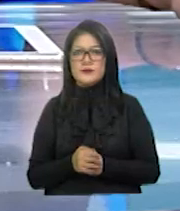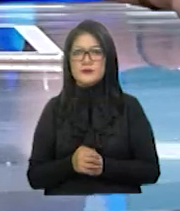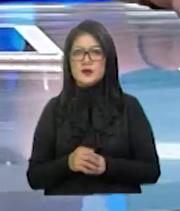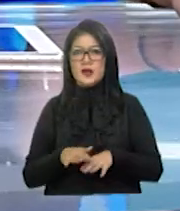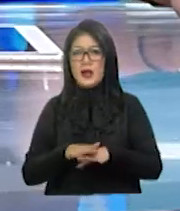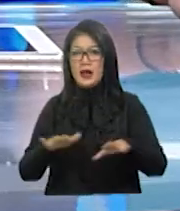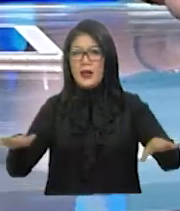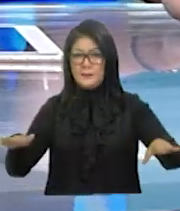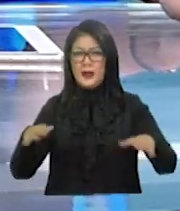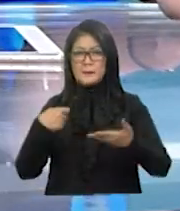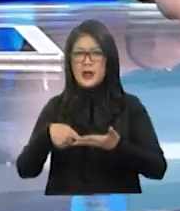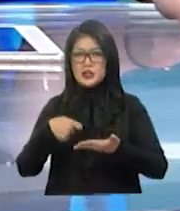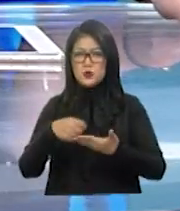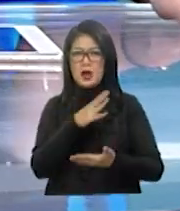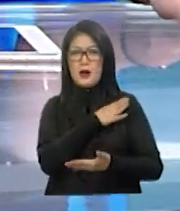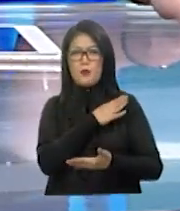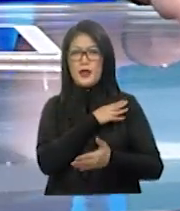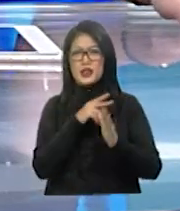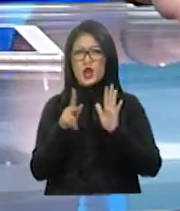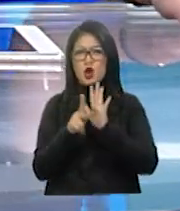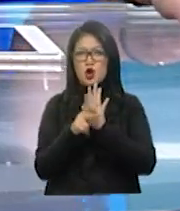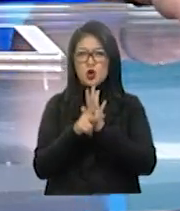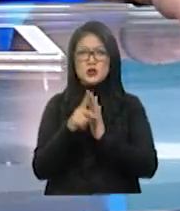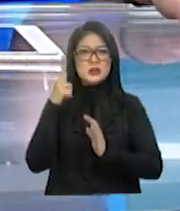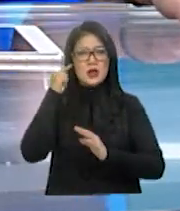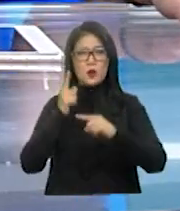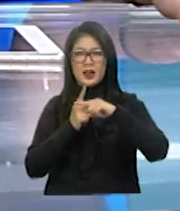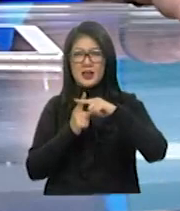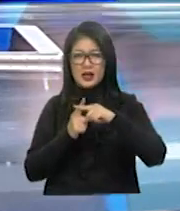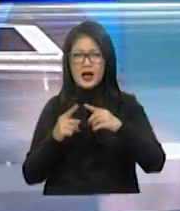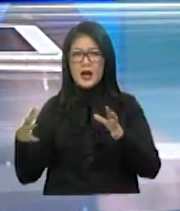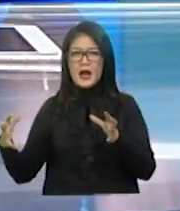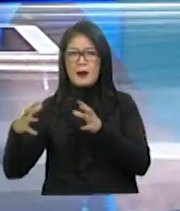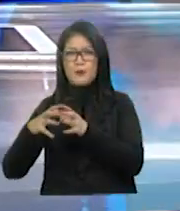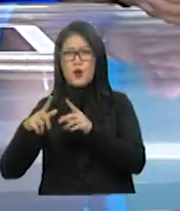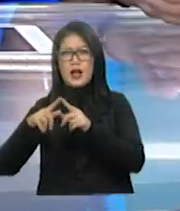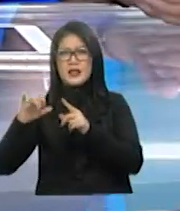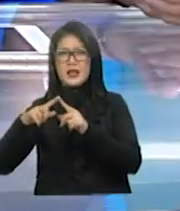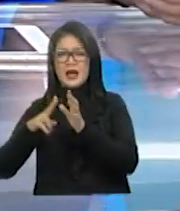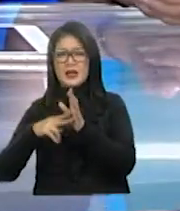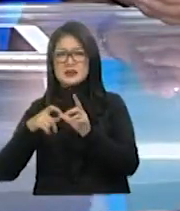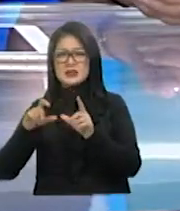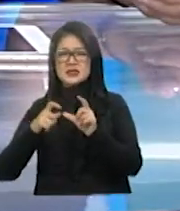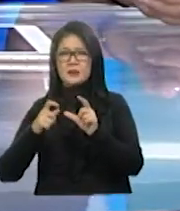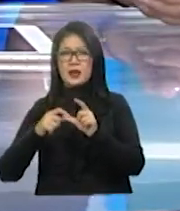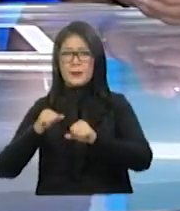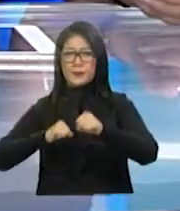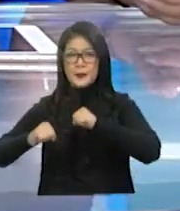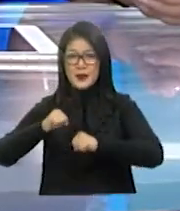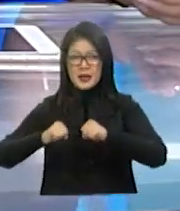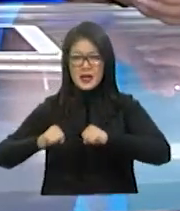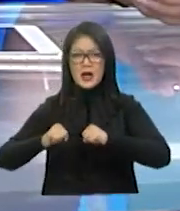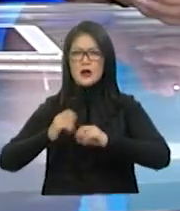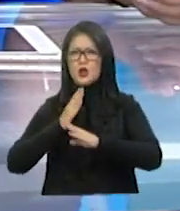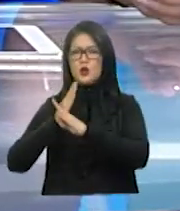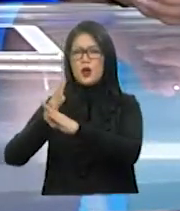Elemen mahasiswa di Kabupaten Kudus, Jawa Tengah yang tergabung dalam Aliansi September Bergerak juga menggelar demo menolak kenaikan harga BBM.